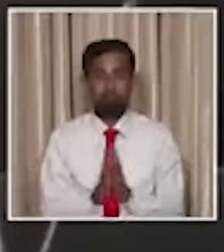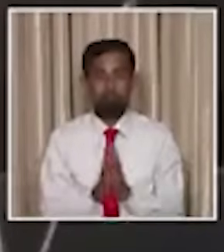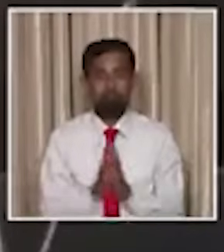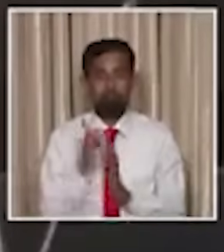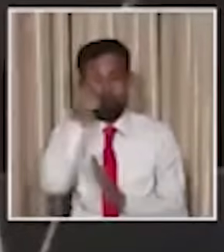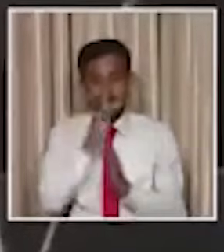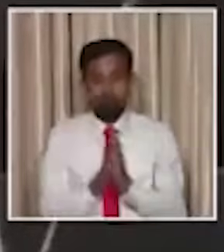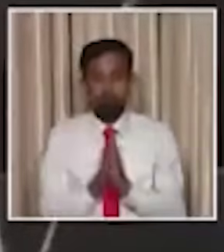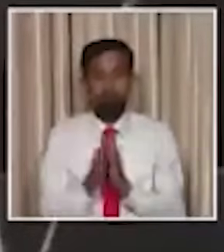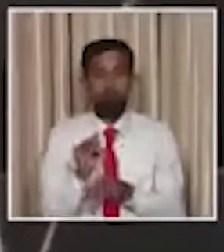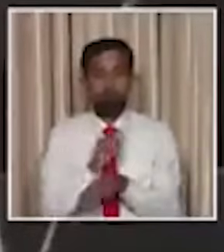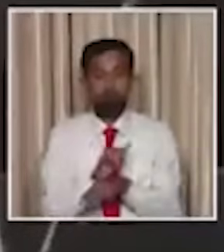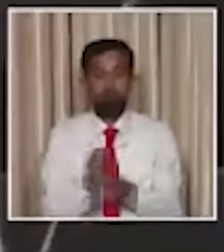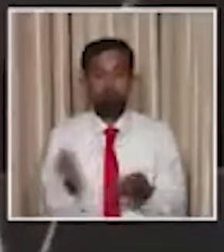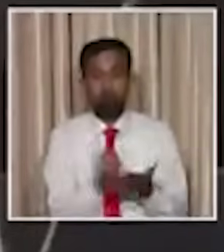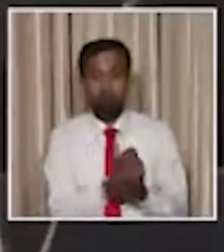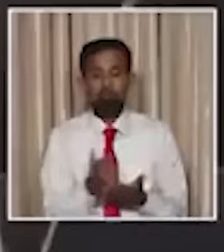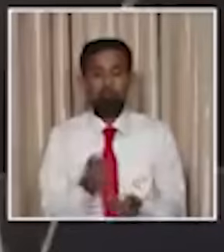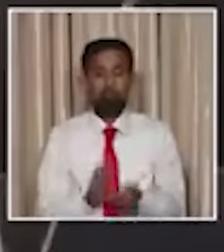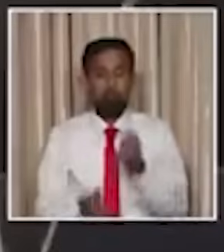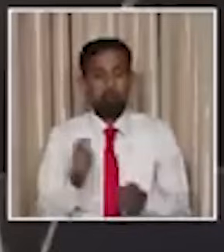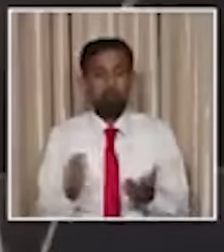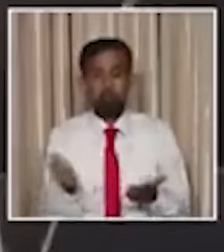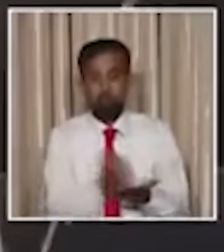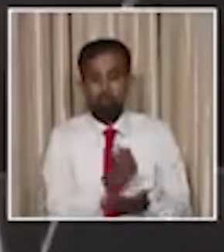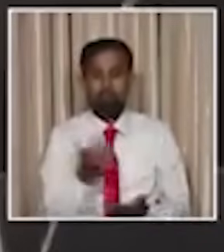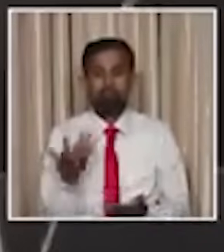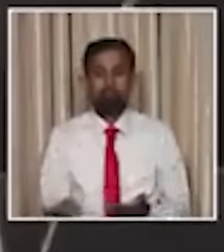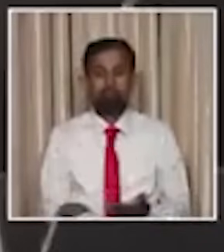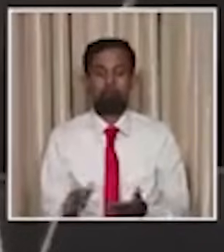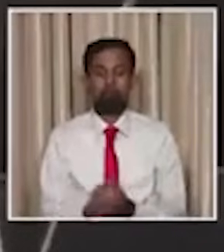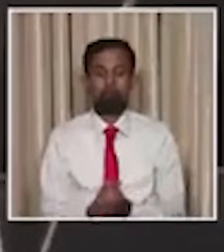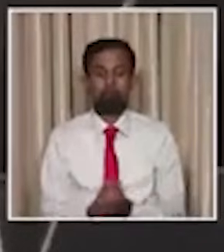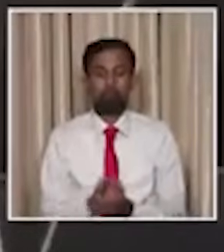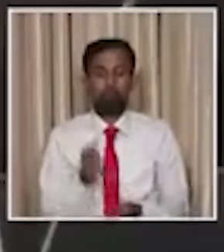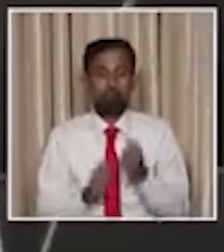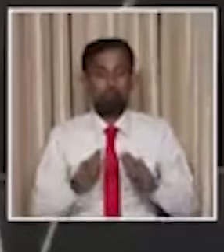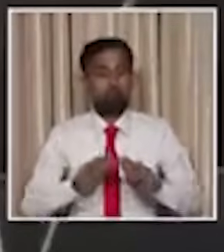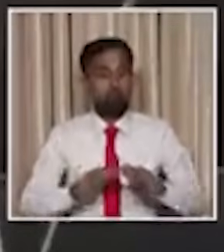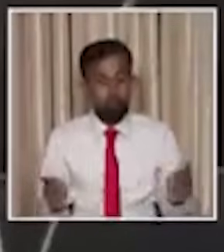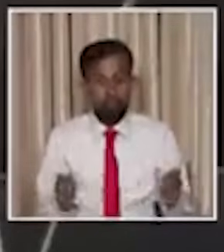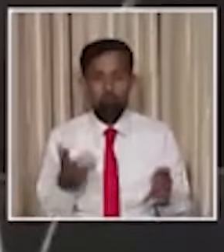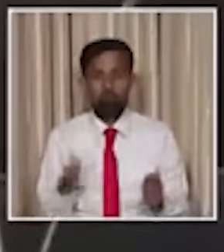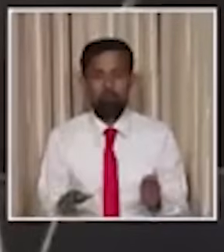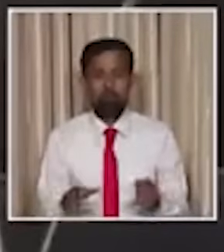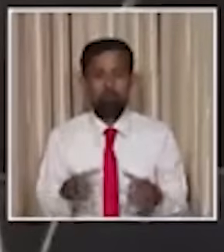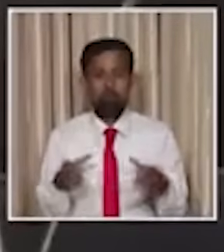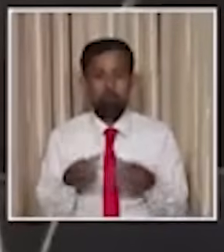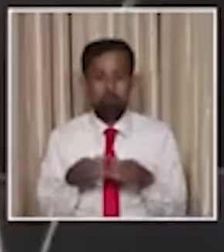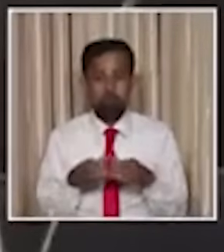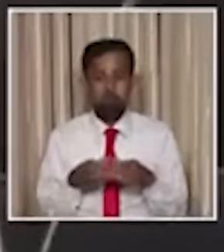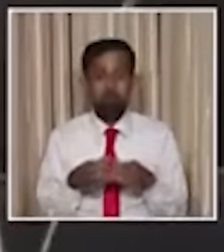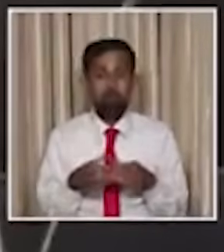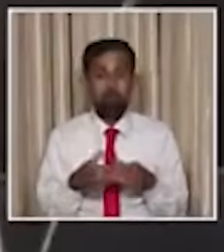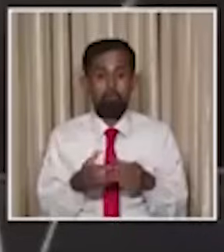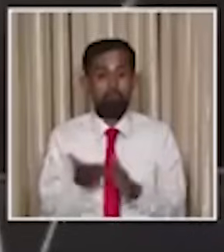கடைகளை அடித்து நொறுக்கிய கூட்டம்தான் அன்று ஆட்சிக்கு வருவதற்கு பக்கபலமாக நின்ற கூட்டம். அவ்வாறுமாத்திரமல்ல ஃபவுசுல் அமீர் என்கின்ற